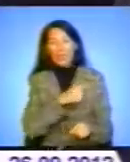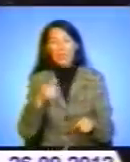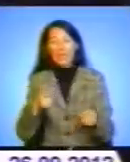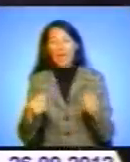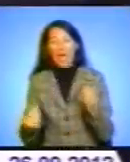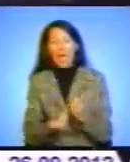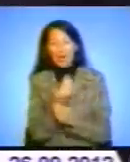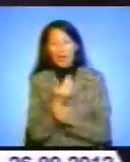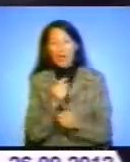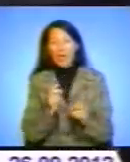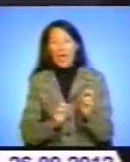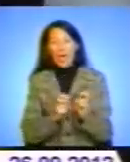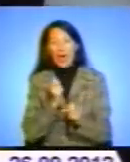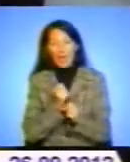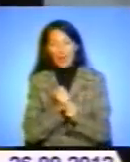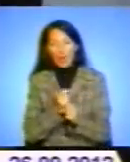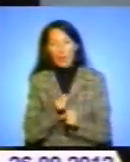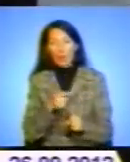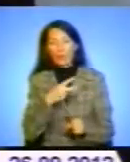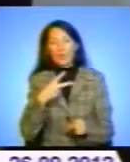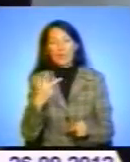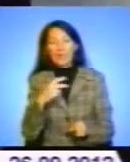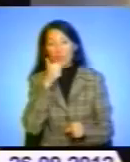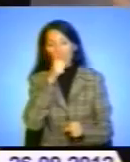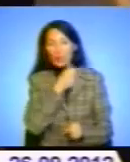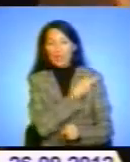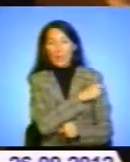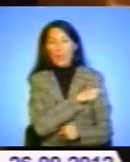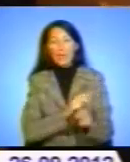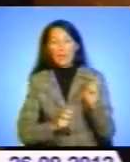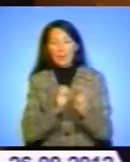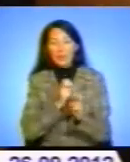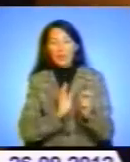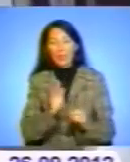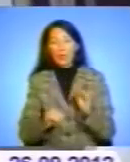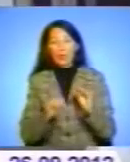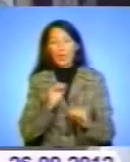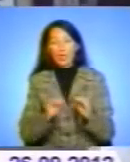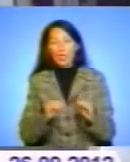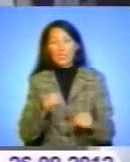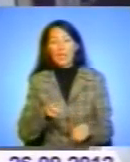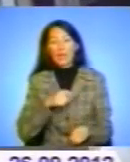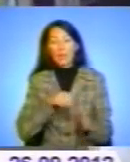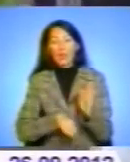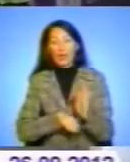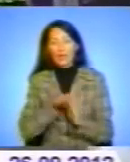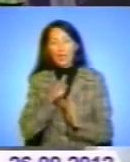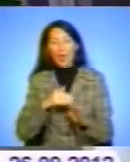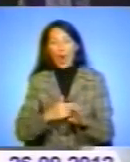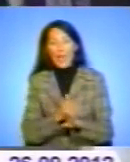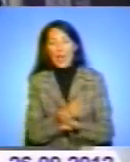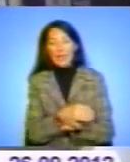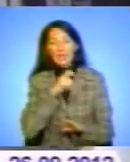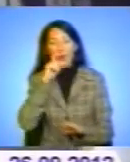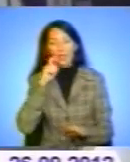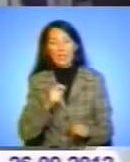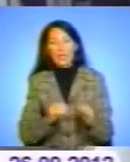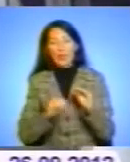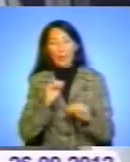2013 році медпідприємства будуть переоснащені високоякісним вітчизняним обладнанням. Для цього уряд сформує